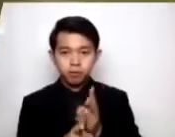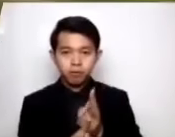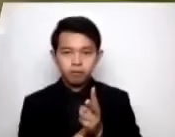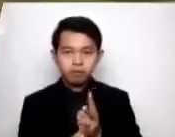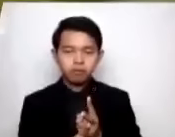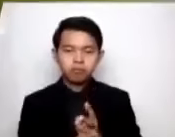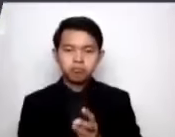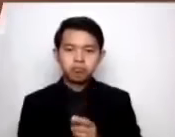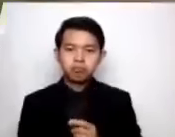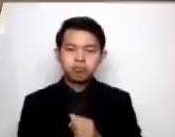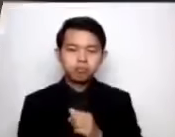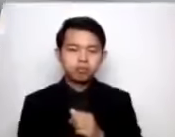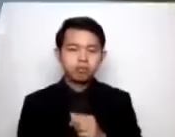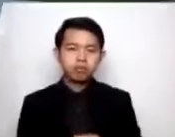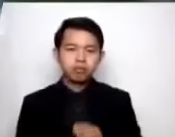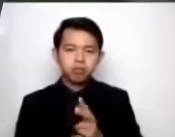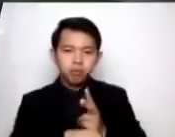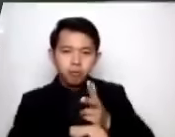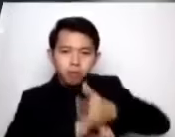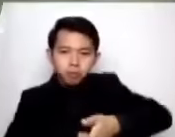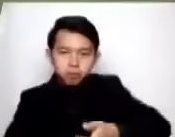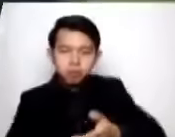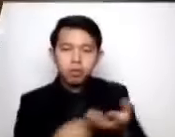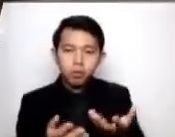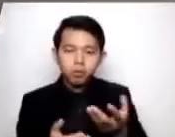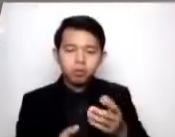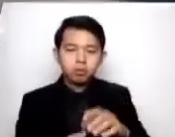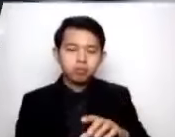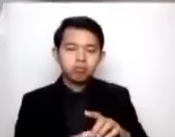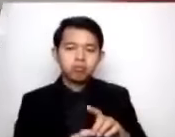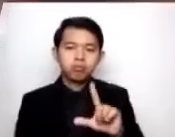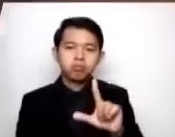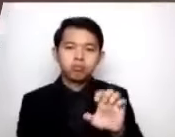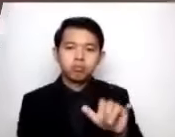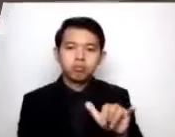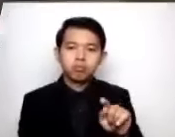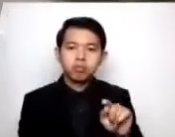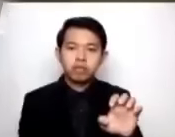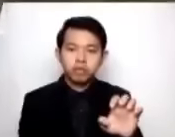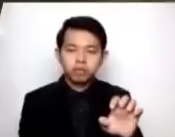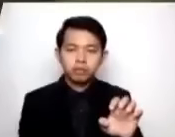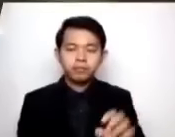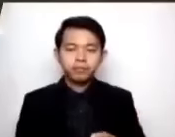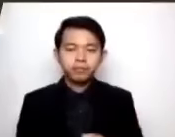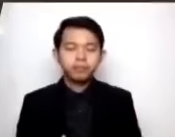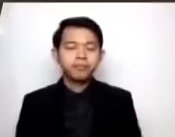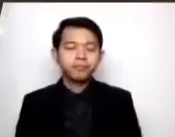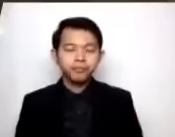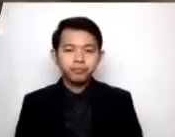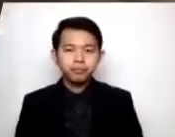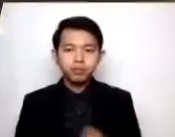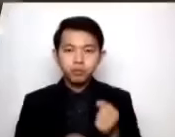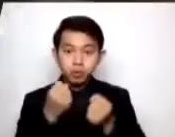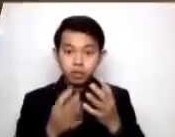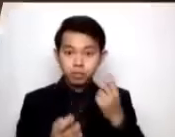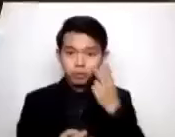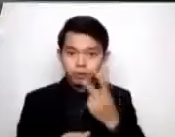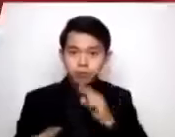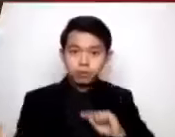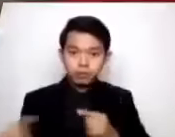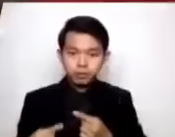bangin sa Pintuyan, Southern Leyte. Kailani. Ang driver, sugatan at makikitang naipit sa